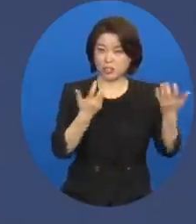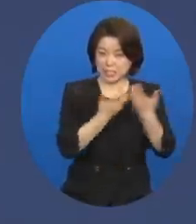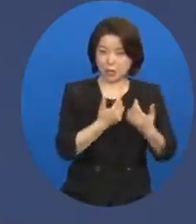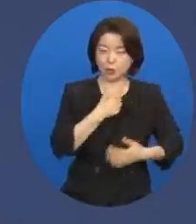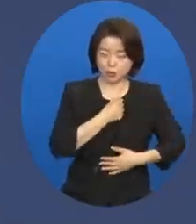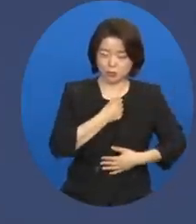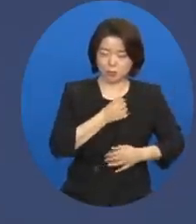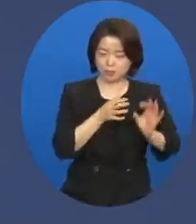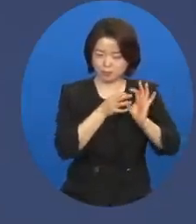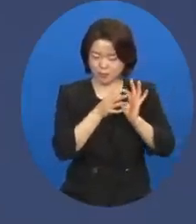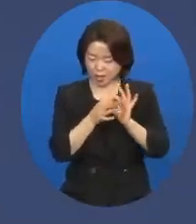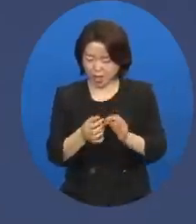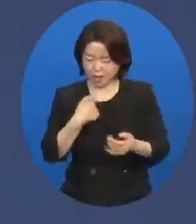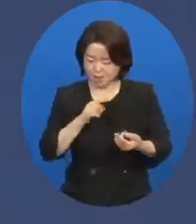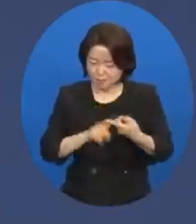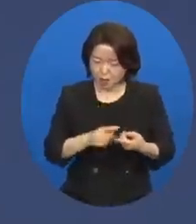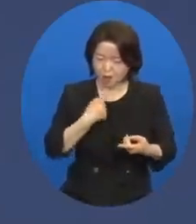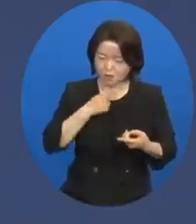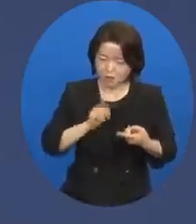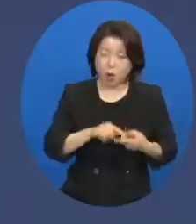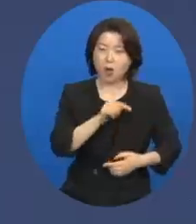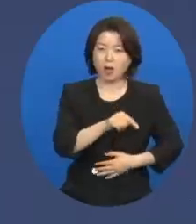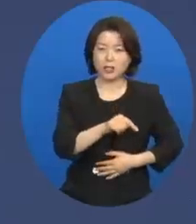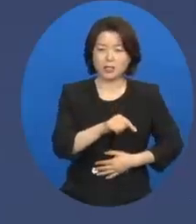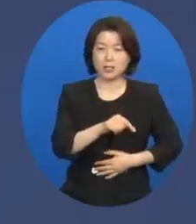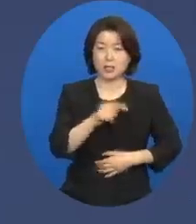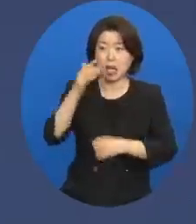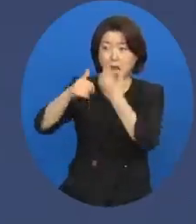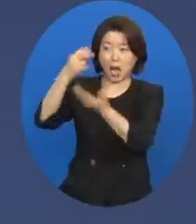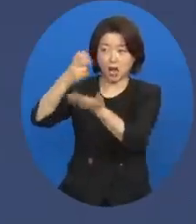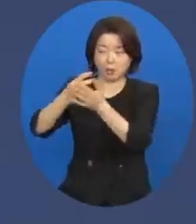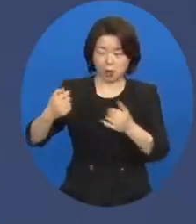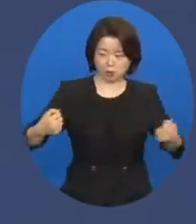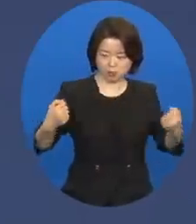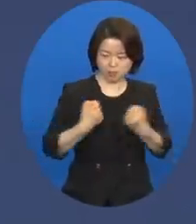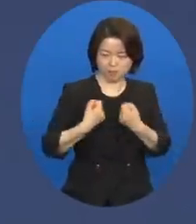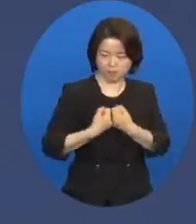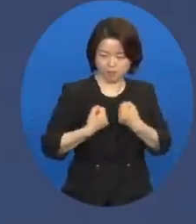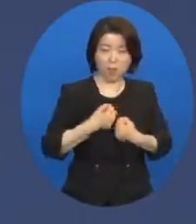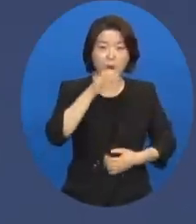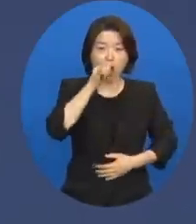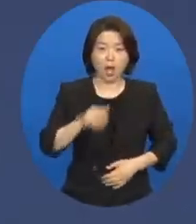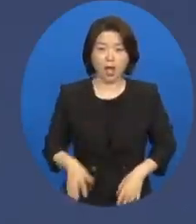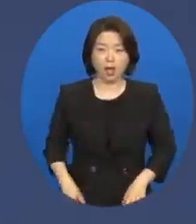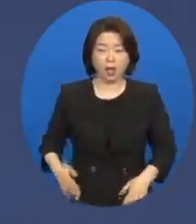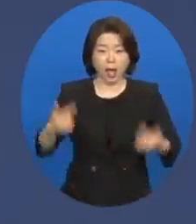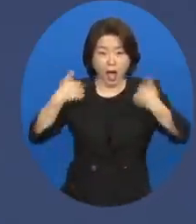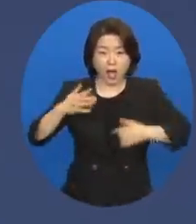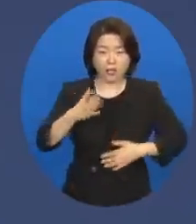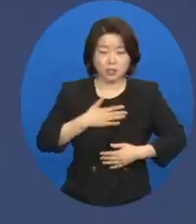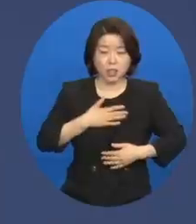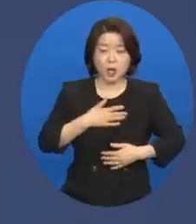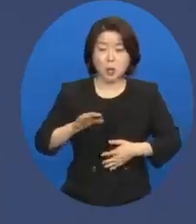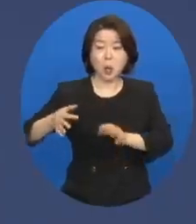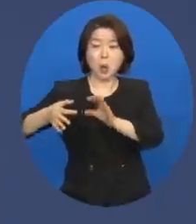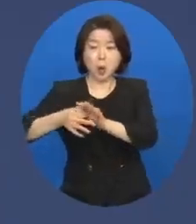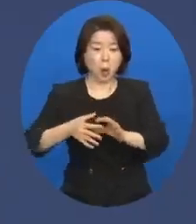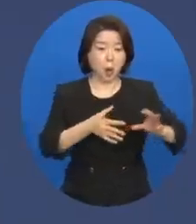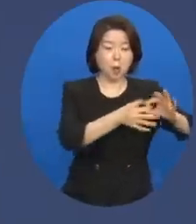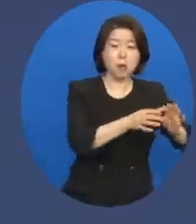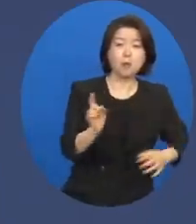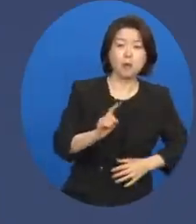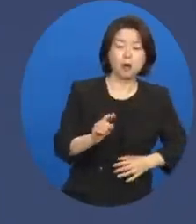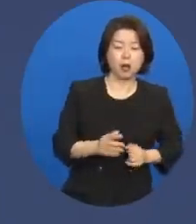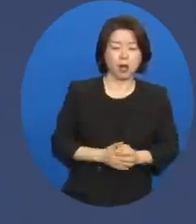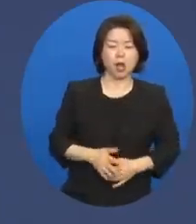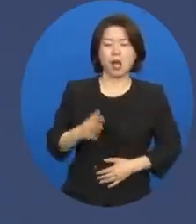끊임없는 이 정욕이 내 안에 계속 이 하나님의 법과 싸워. 그런데 늘 나는 어느 편에 있는 사람이냐면